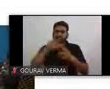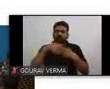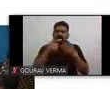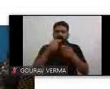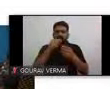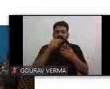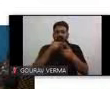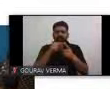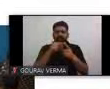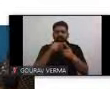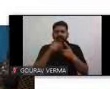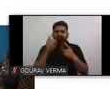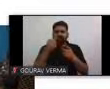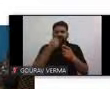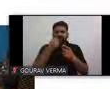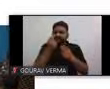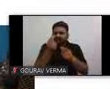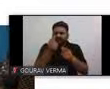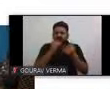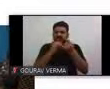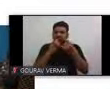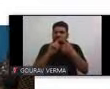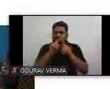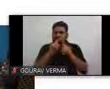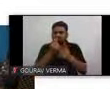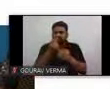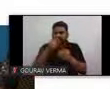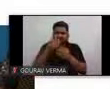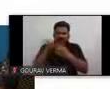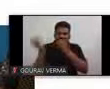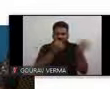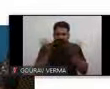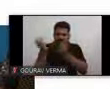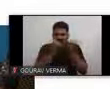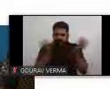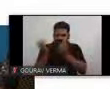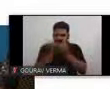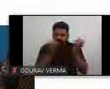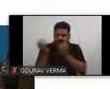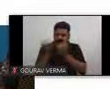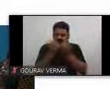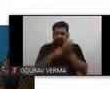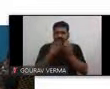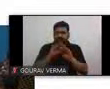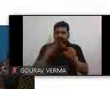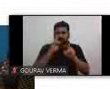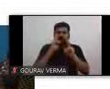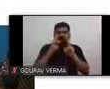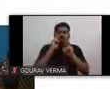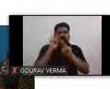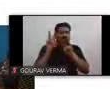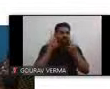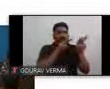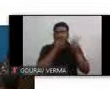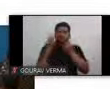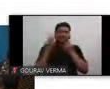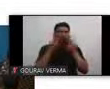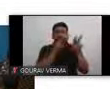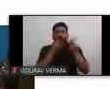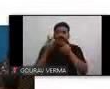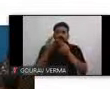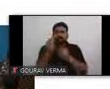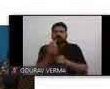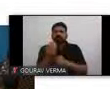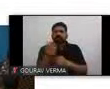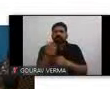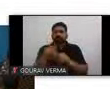बहुत सारा beads और वो सब डाल के उसको move करो और आप देखो कि बच्चे का movement कैसे चल रहा है. These are some of the things that